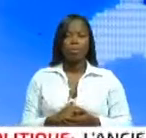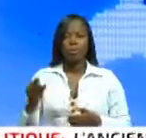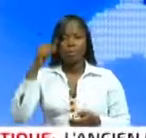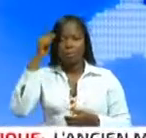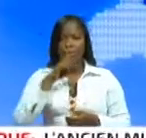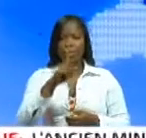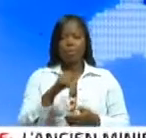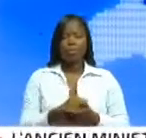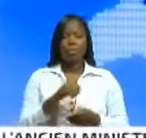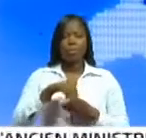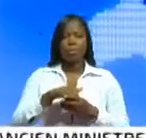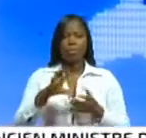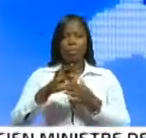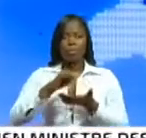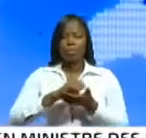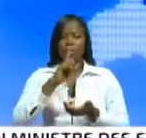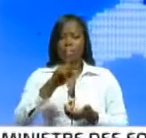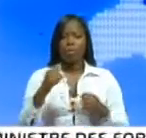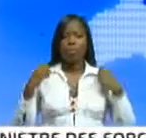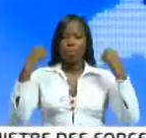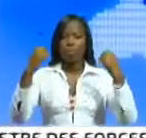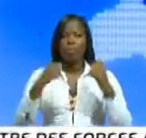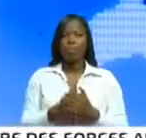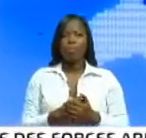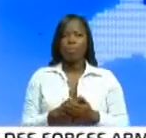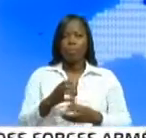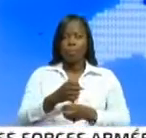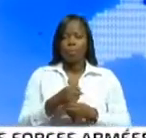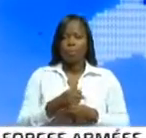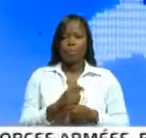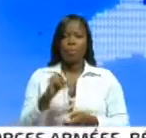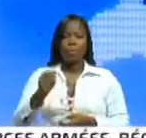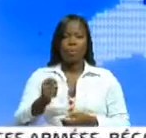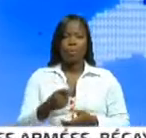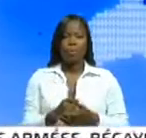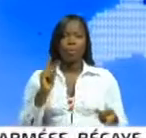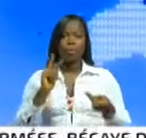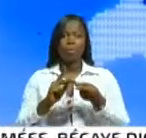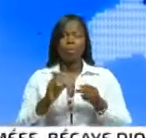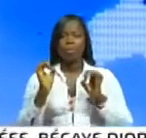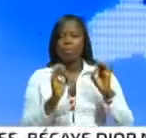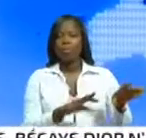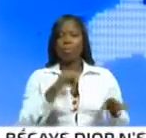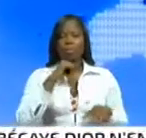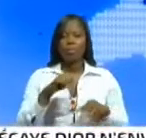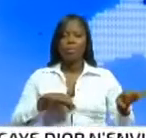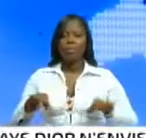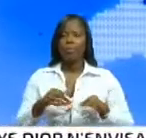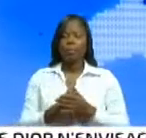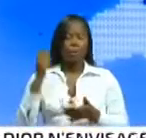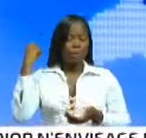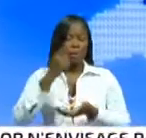d'abuser de ses pouvoirs pour contrer le cusems ce ils prennent l'opinion à témoin et précisent qu'ils ne se laisseront pas faire voici le secrétaire